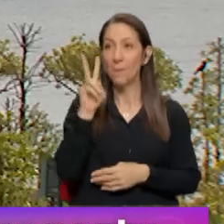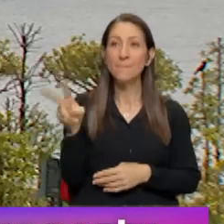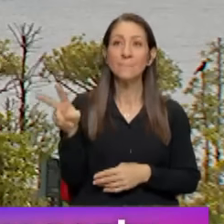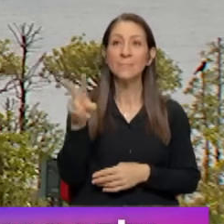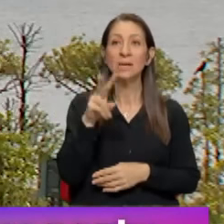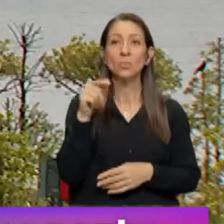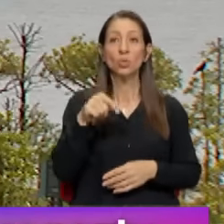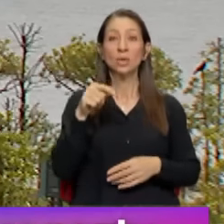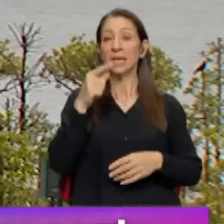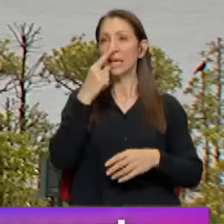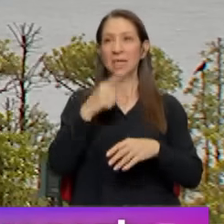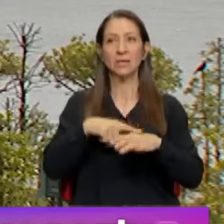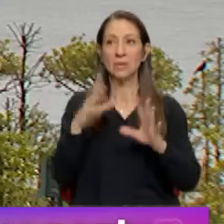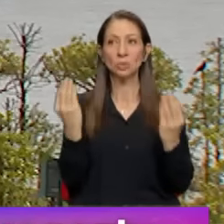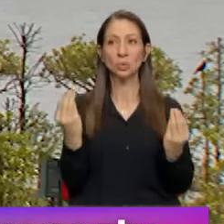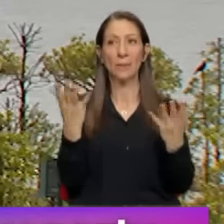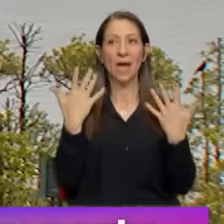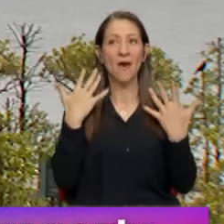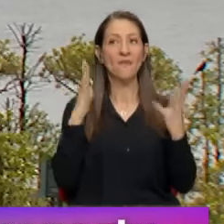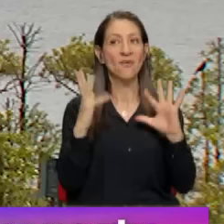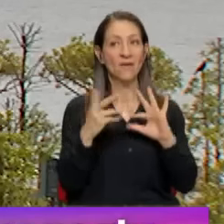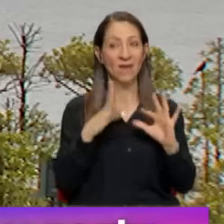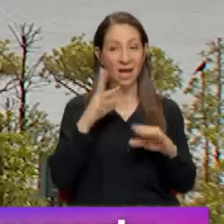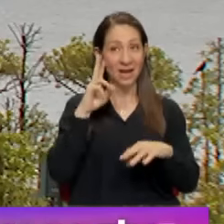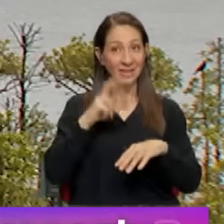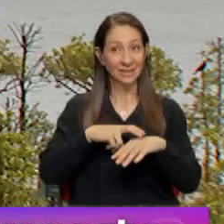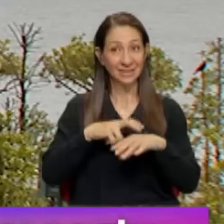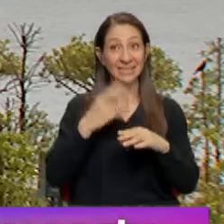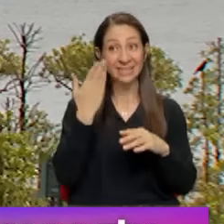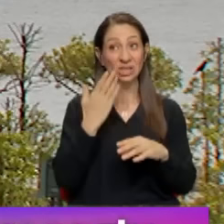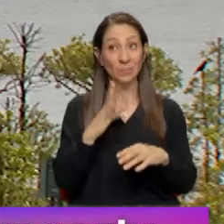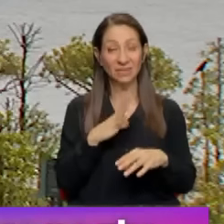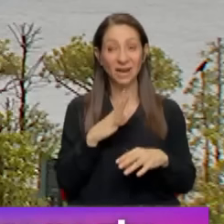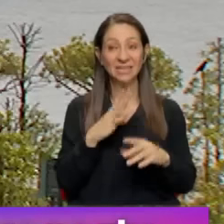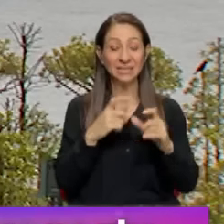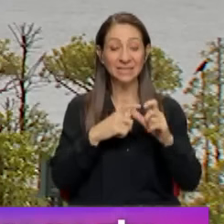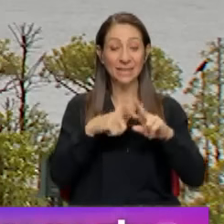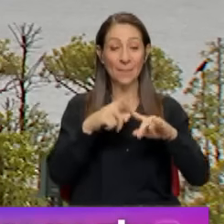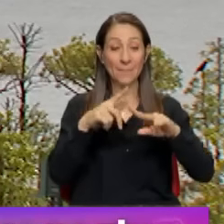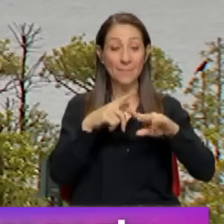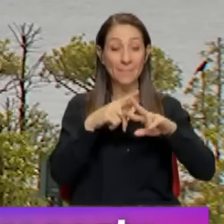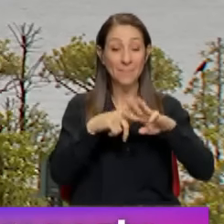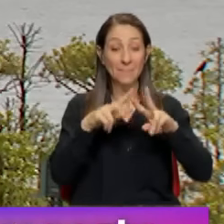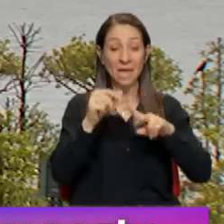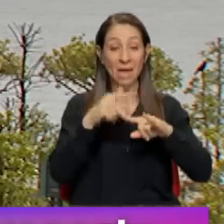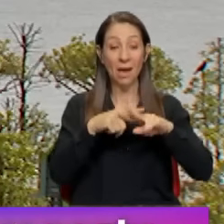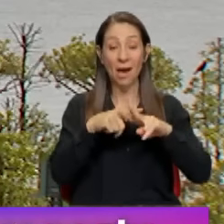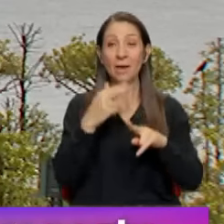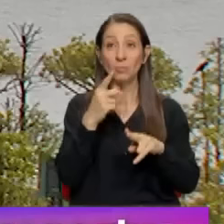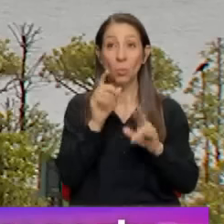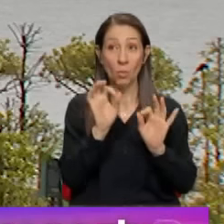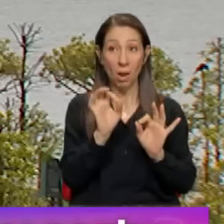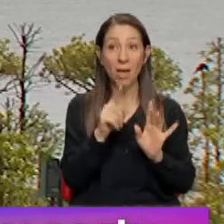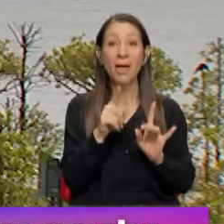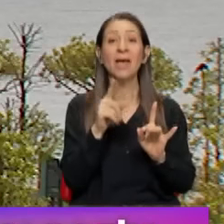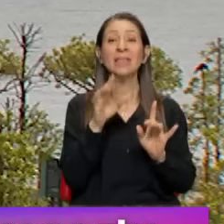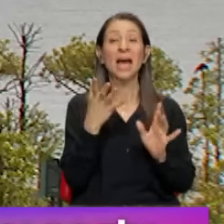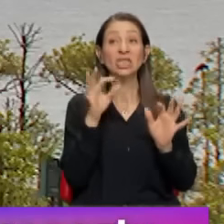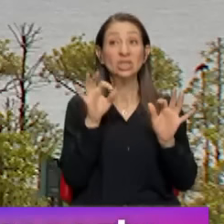baktığımızda bugün inanılmaz güzel bir hava var. Bunu hatırlatan izleyicilerimiz de var. Semiha Hanım da mesela o izleyicilerimizden birisi. Fakat